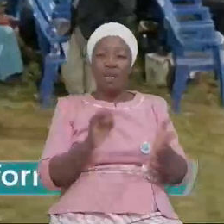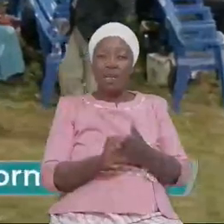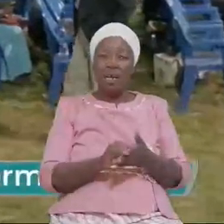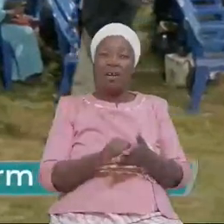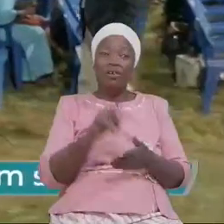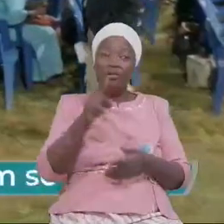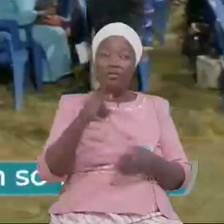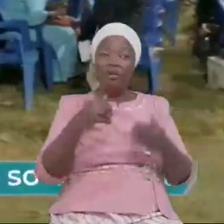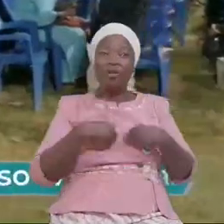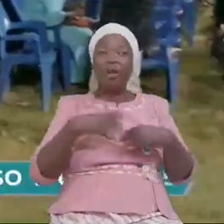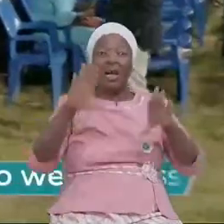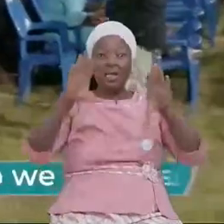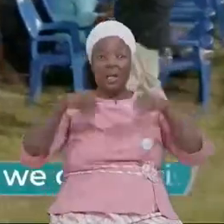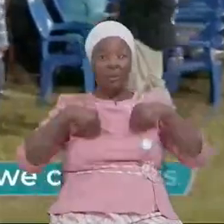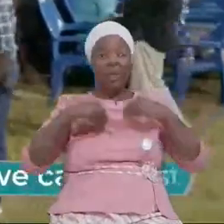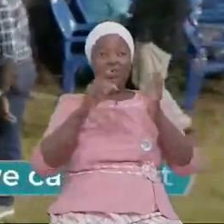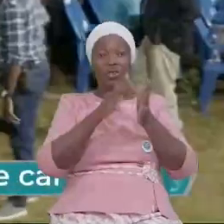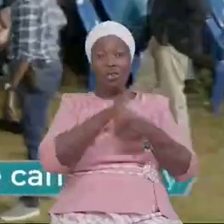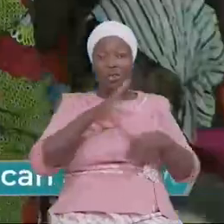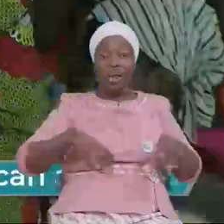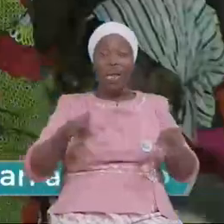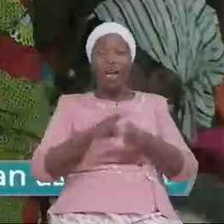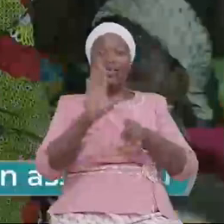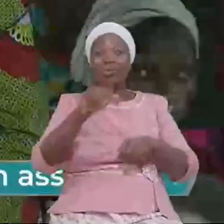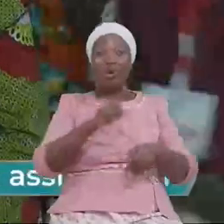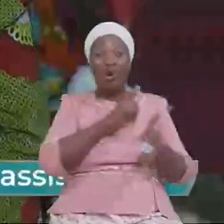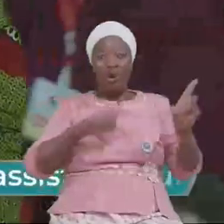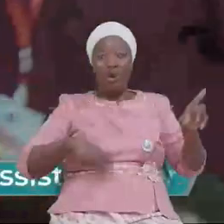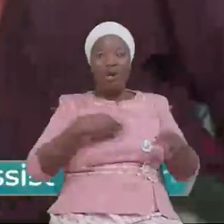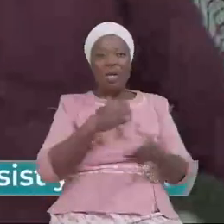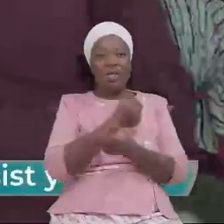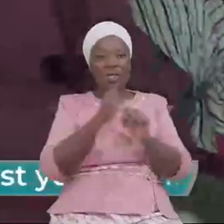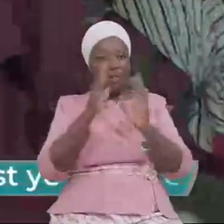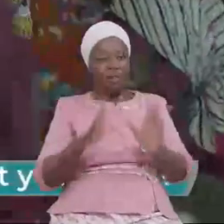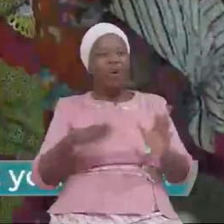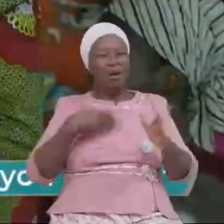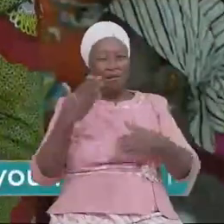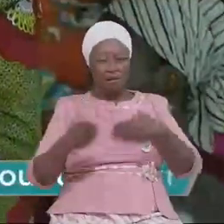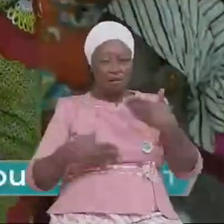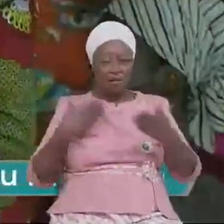Que vous l'avez accepté comme Seigneur et Sauveur. Alors réjouissez-vous.